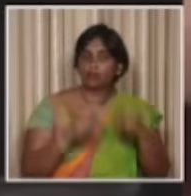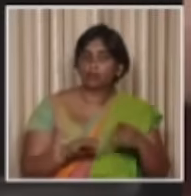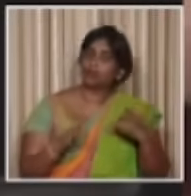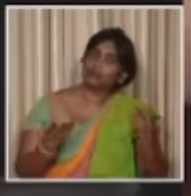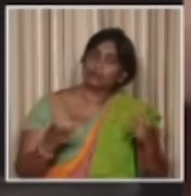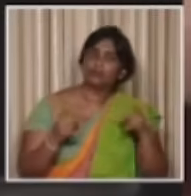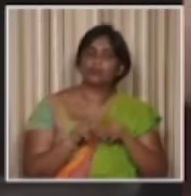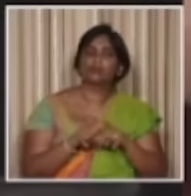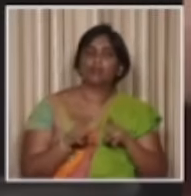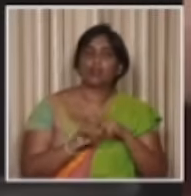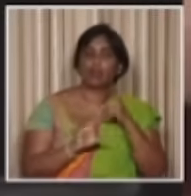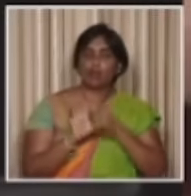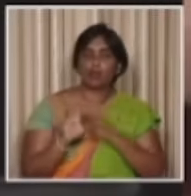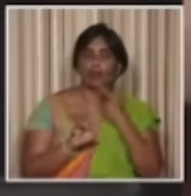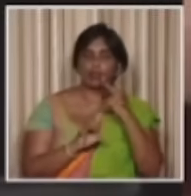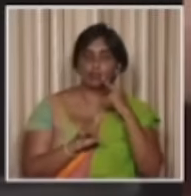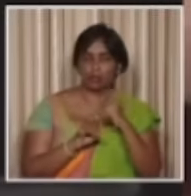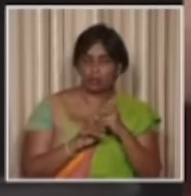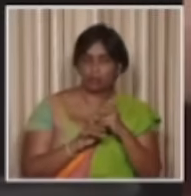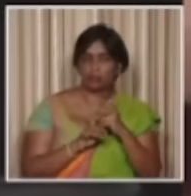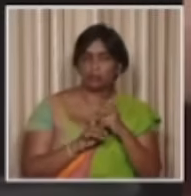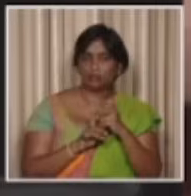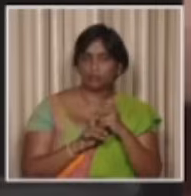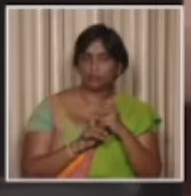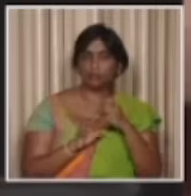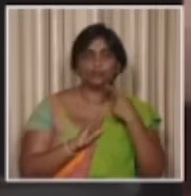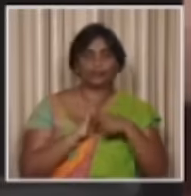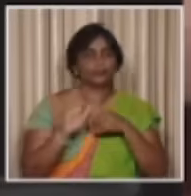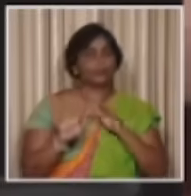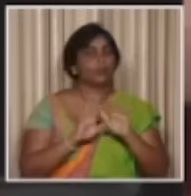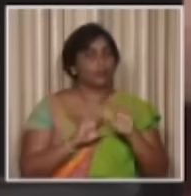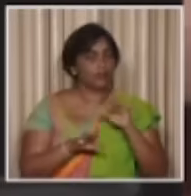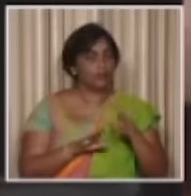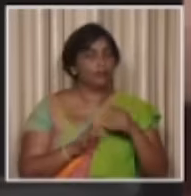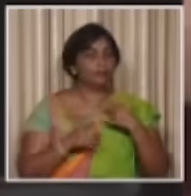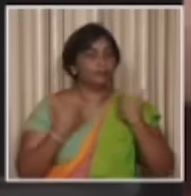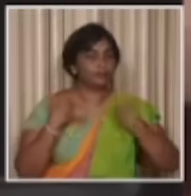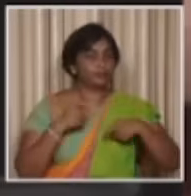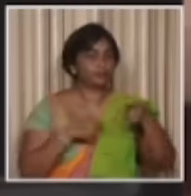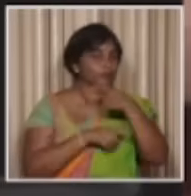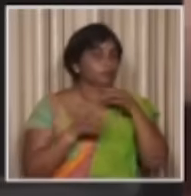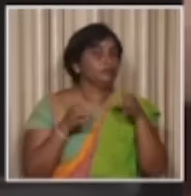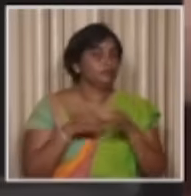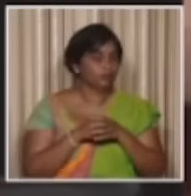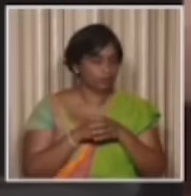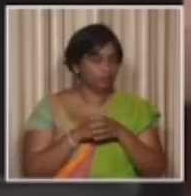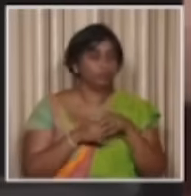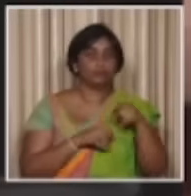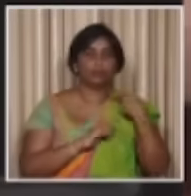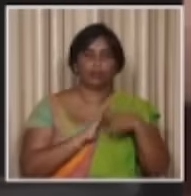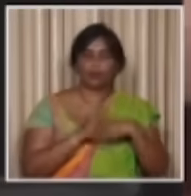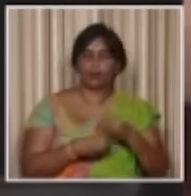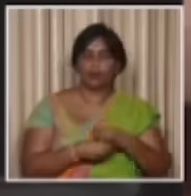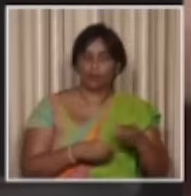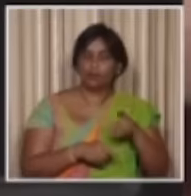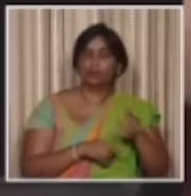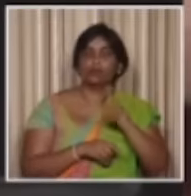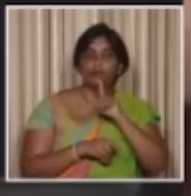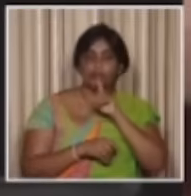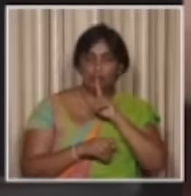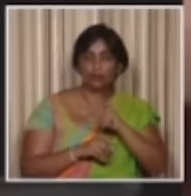එහෙම නැත්නම් අවුරුදු දෙකහමාරක් මේ රට පාලනය කරපු රාජපක්ෂ කල්ලියද මේ රට විනාශ කරේ කියන